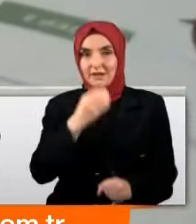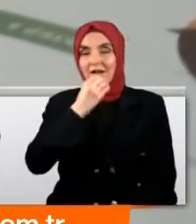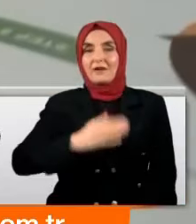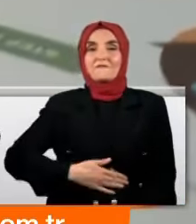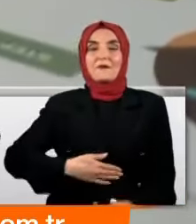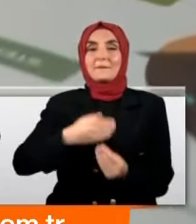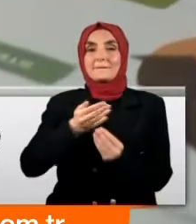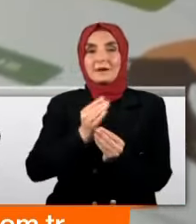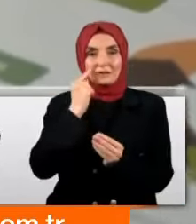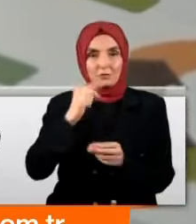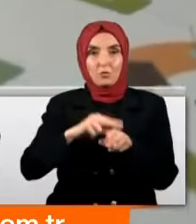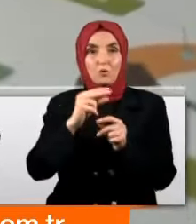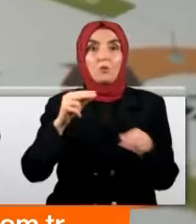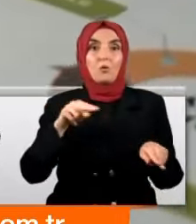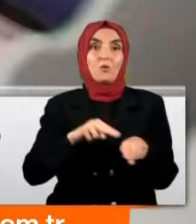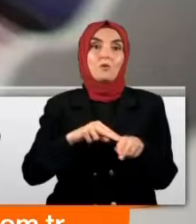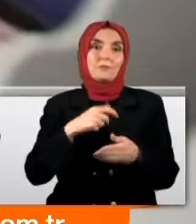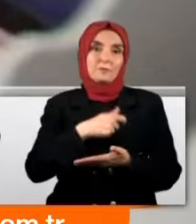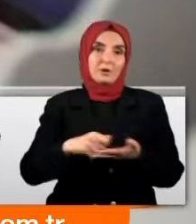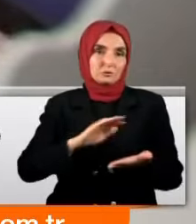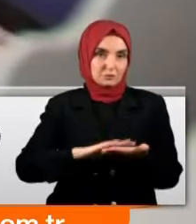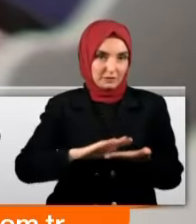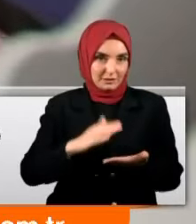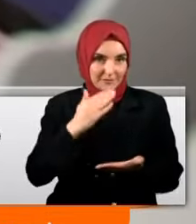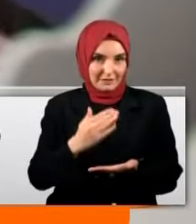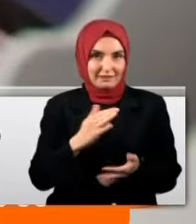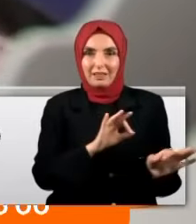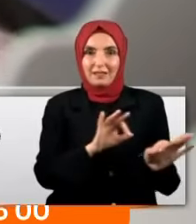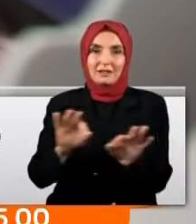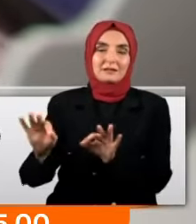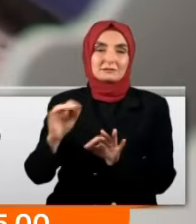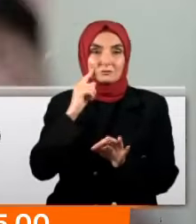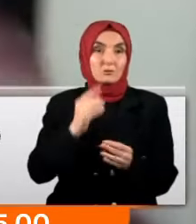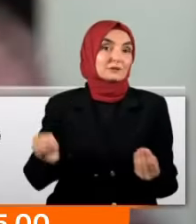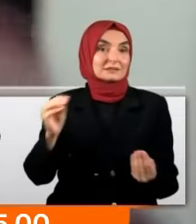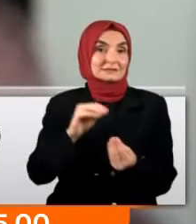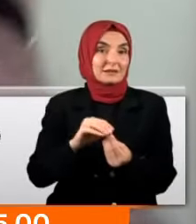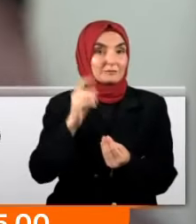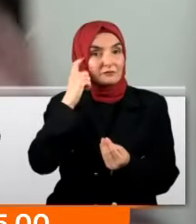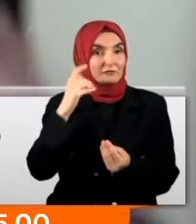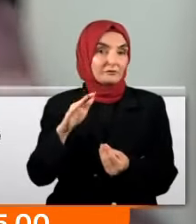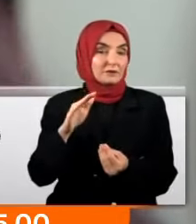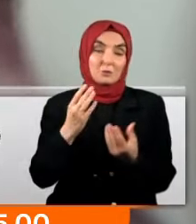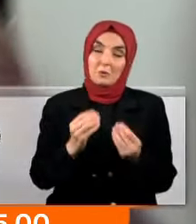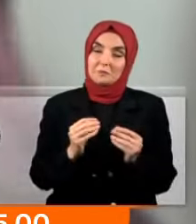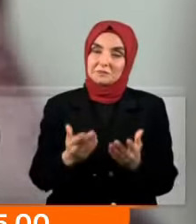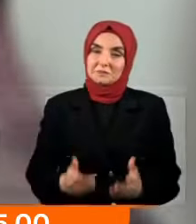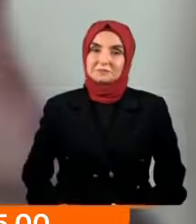maaş düzenlemesi ve seyyanen artış gibi formüller de gündeme gelebilir.